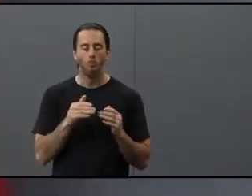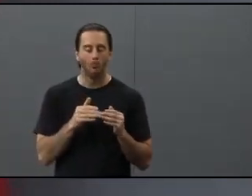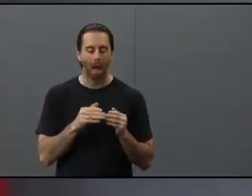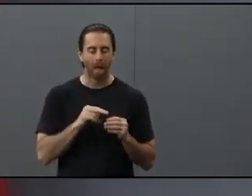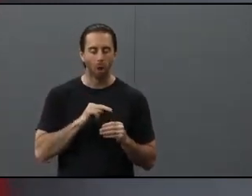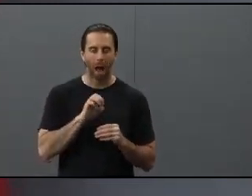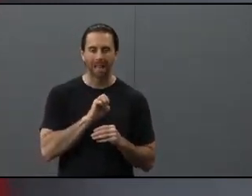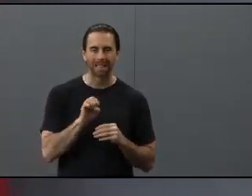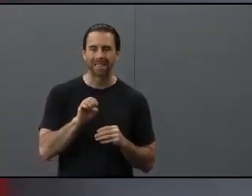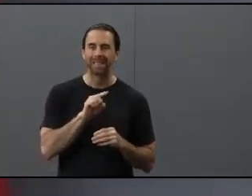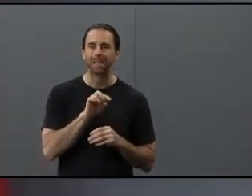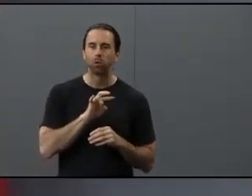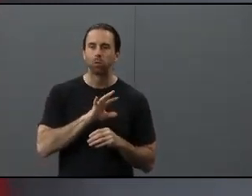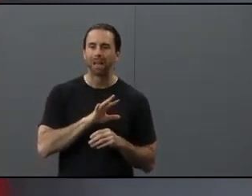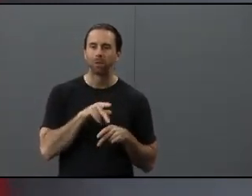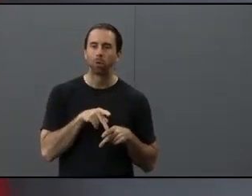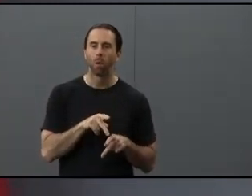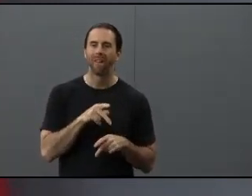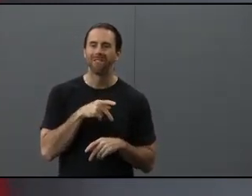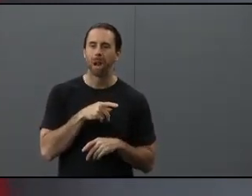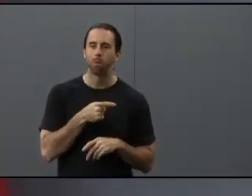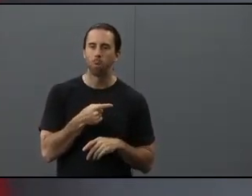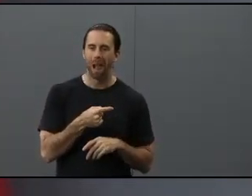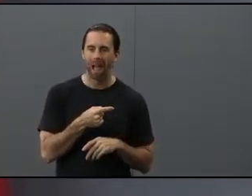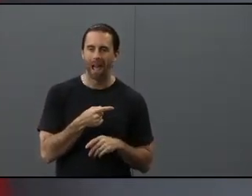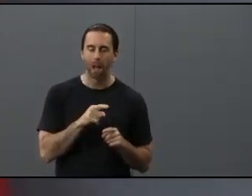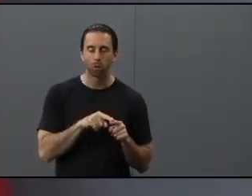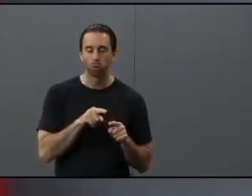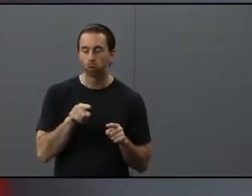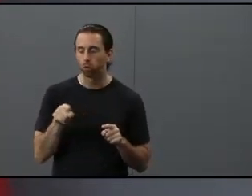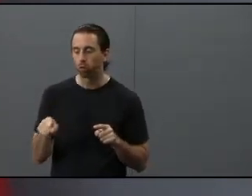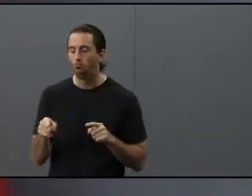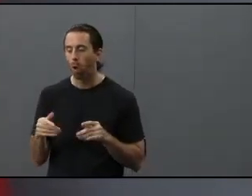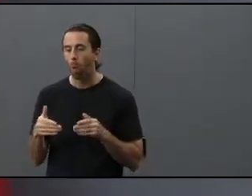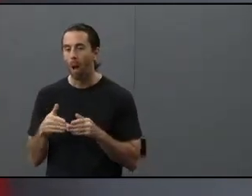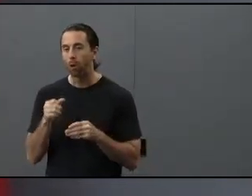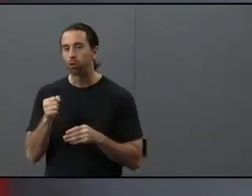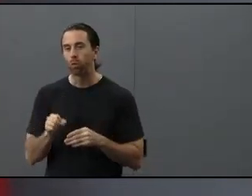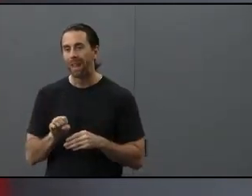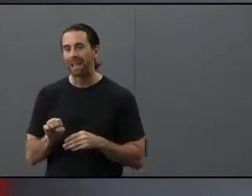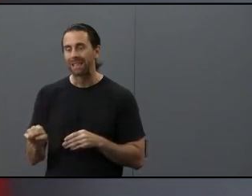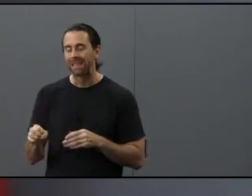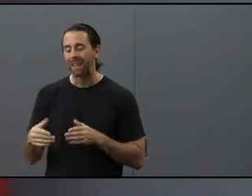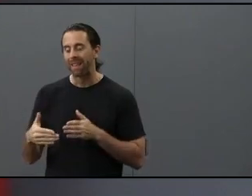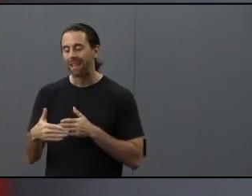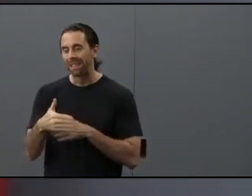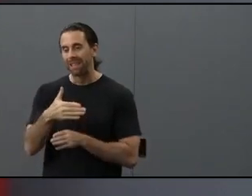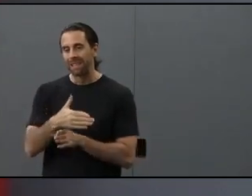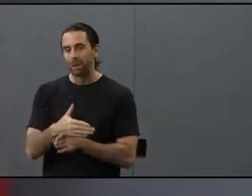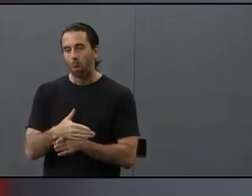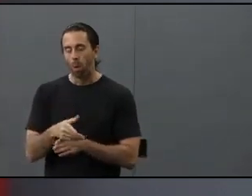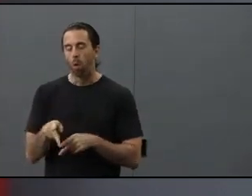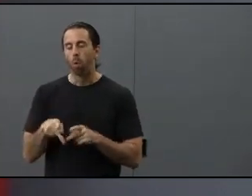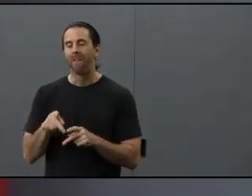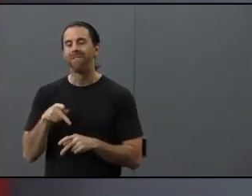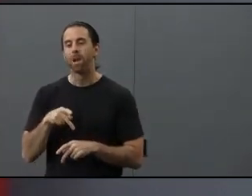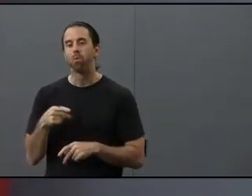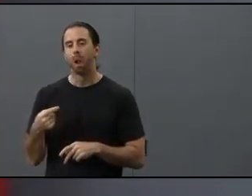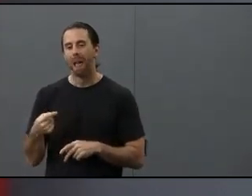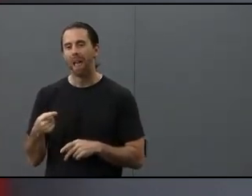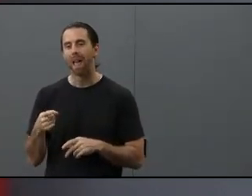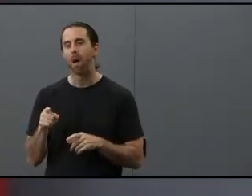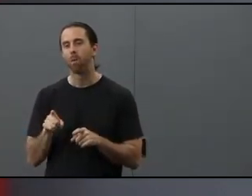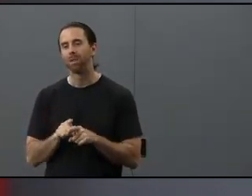du 175 rue Philippe Goulet jusqu'au coin sud-est de l'intersection des rues Philippe Goulet